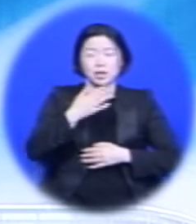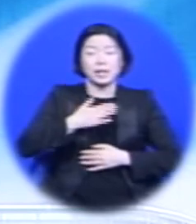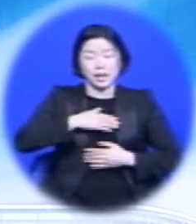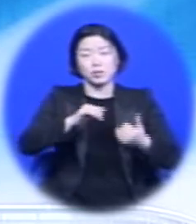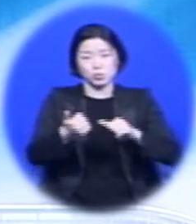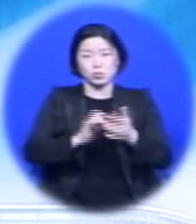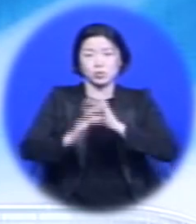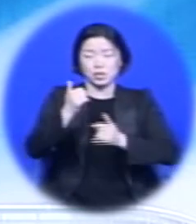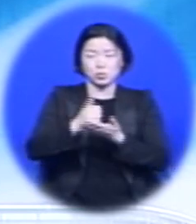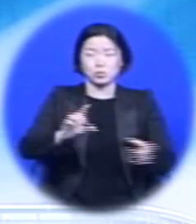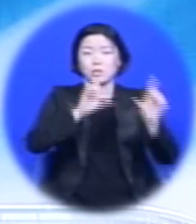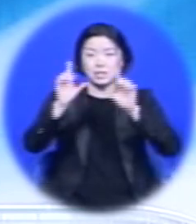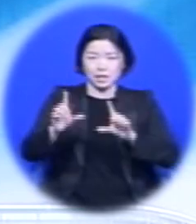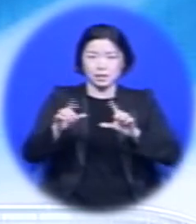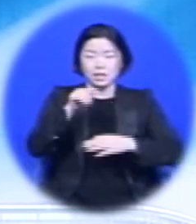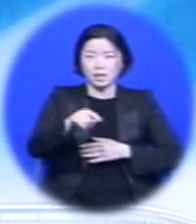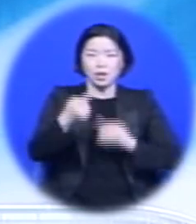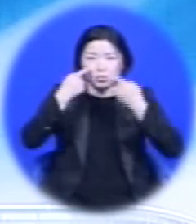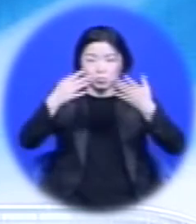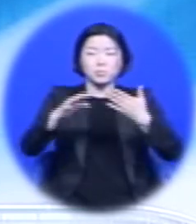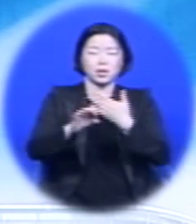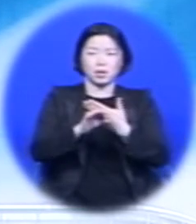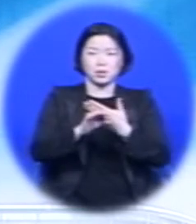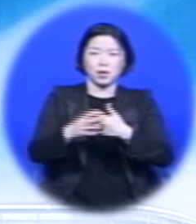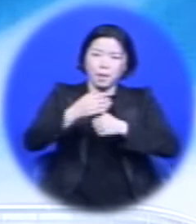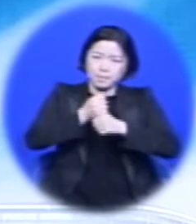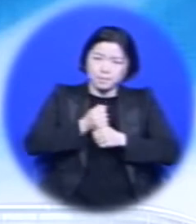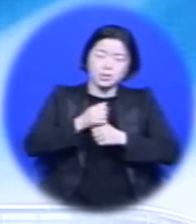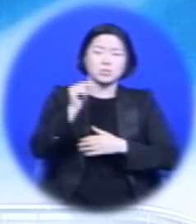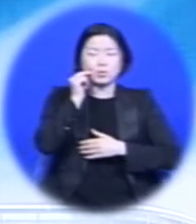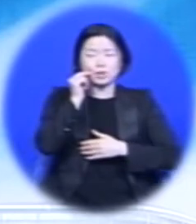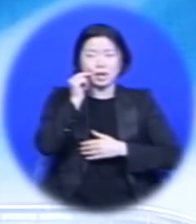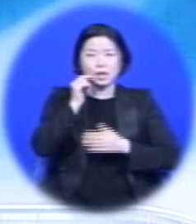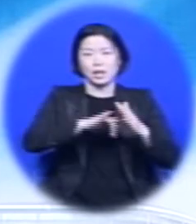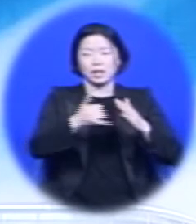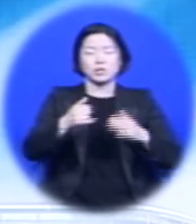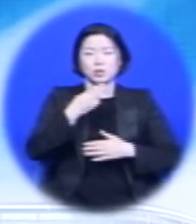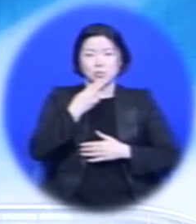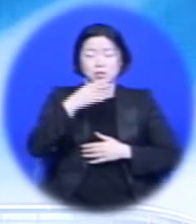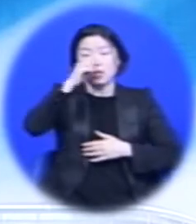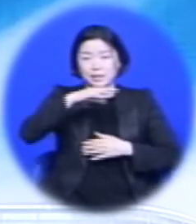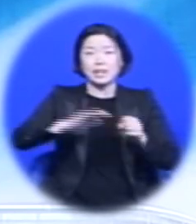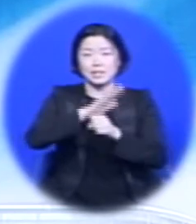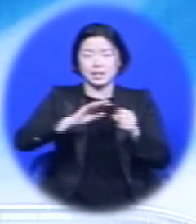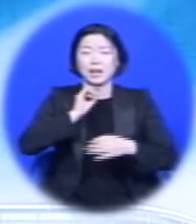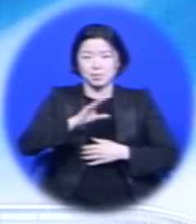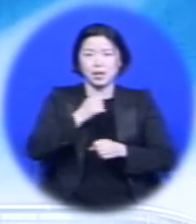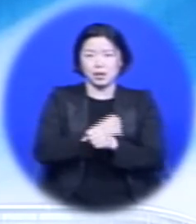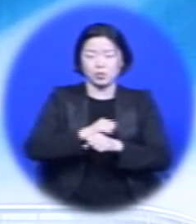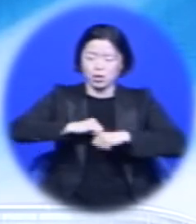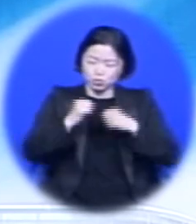산다 분명하면 그러면 품지 못할 가족이 없습니다. 그냥 사랑만 하고 순종만 하는